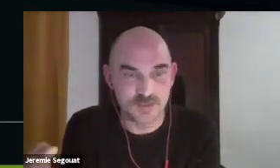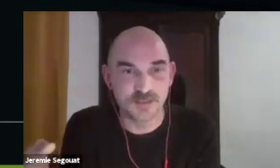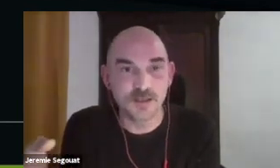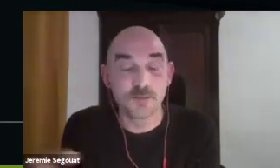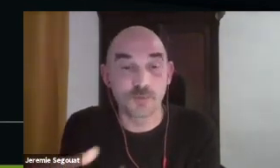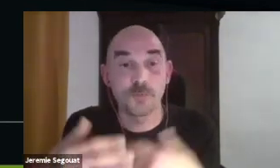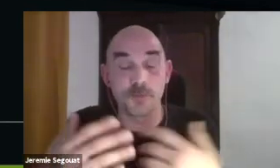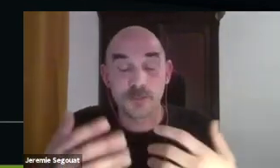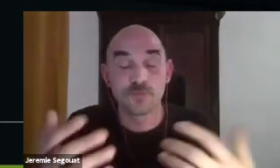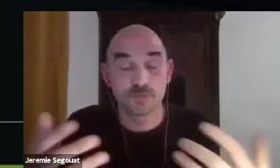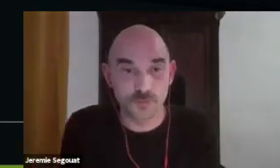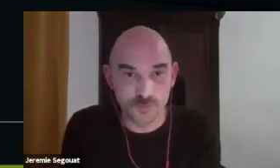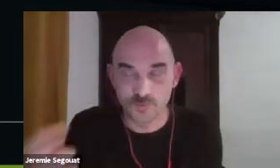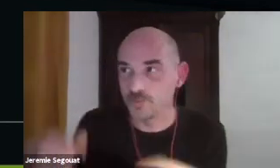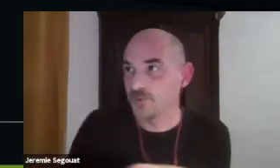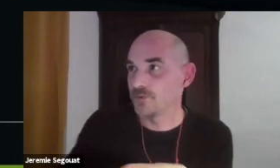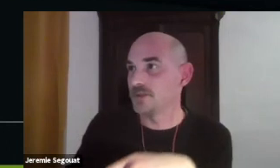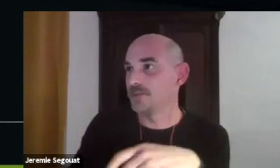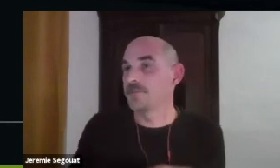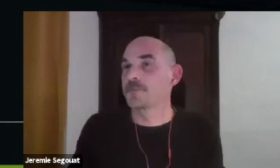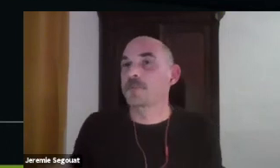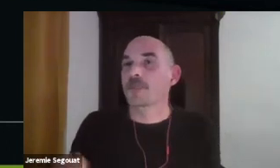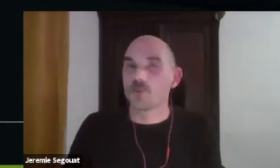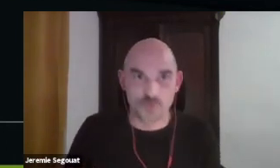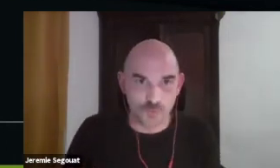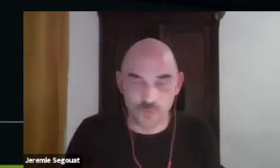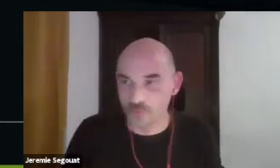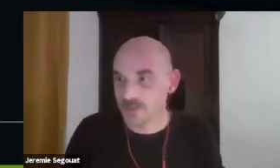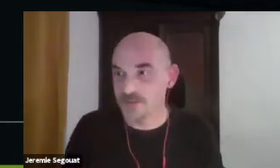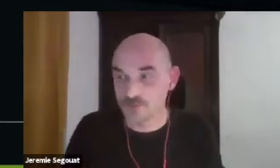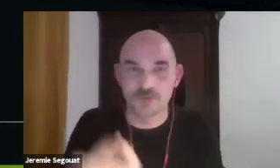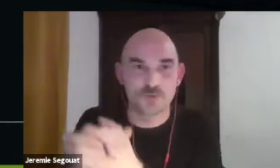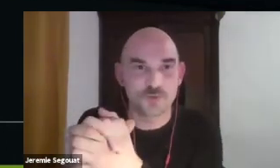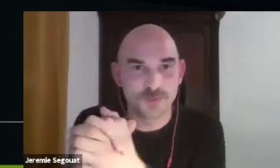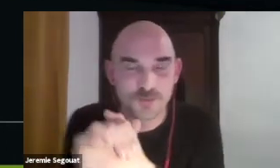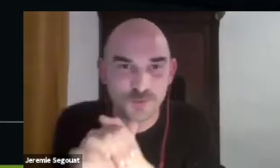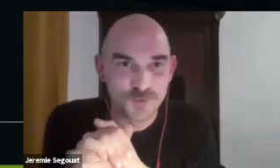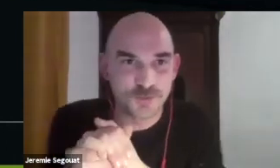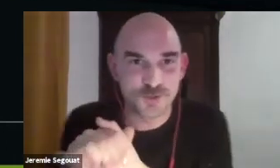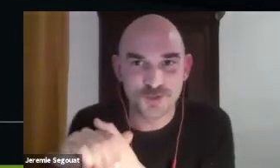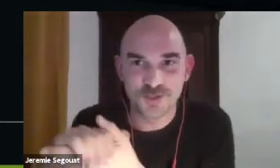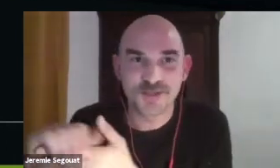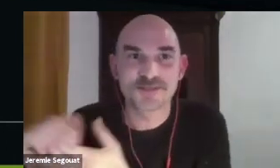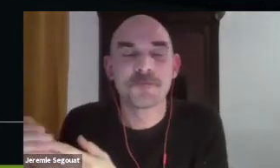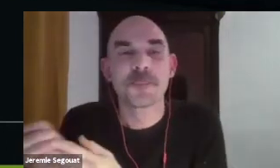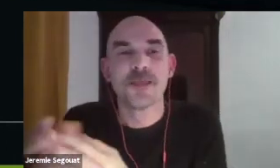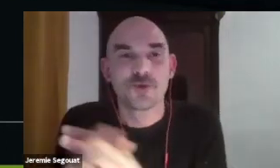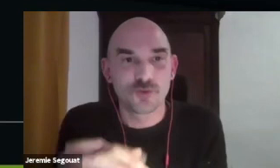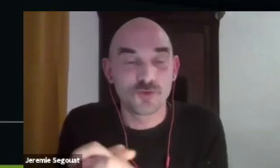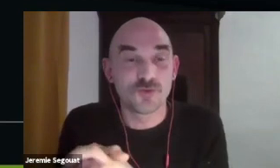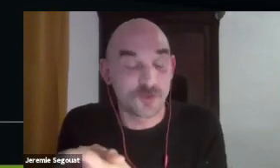de surdicécité pour leur permettre de plus en plus d'autonomie au quotidien je conclurai désolé je suis un petit peu long je m'aperçois que je dépasse